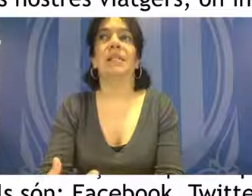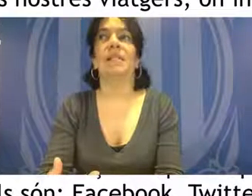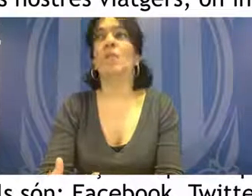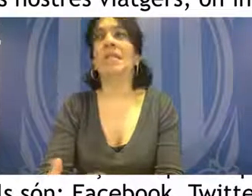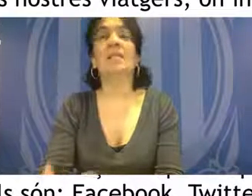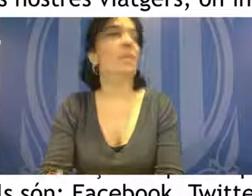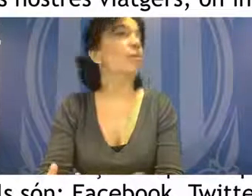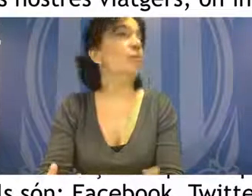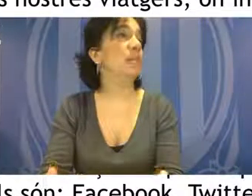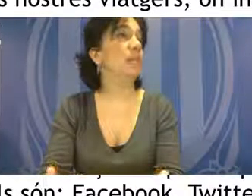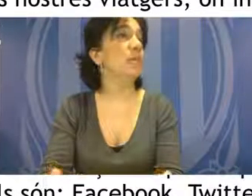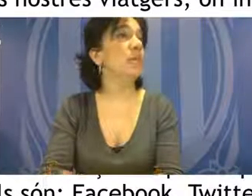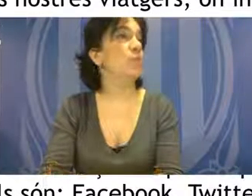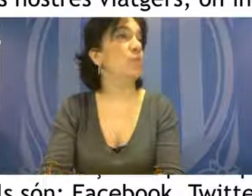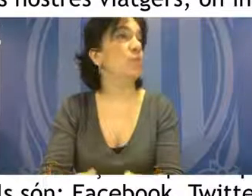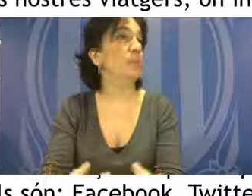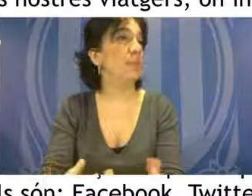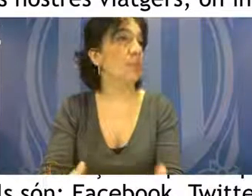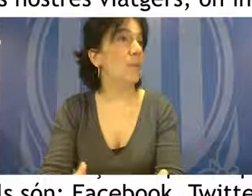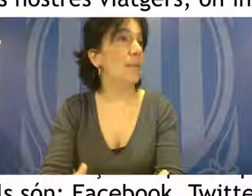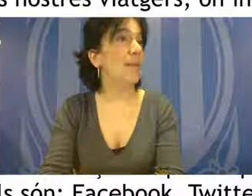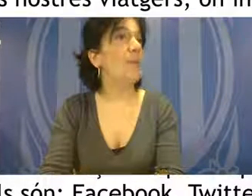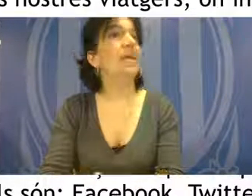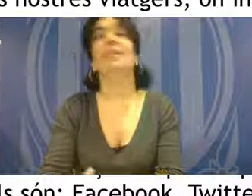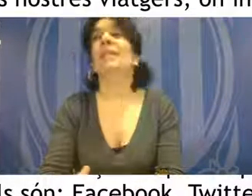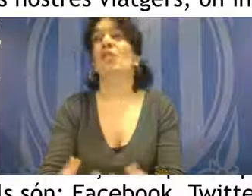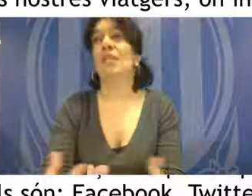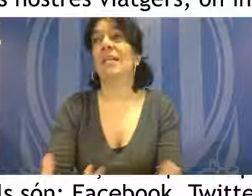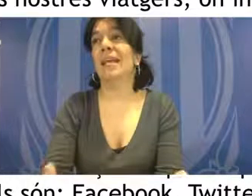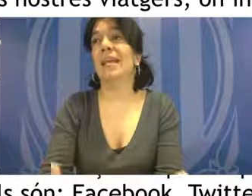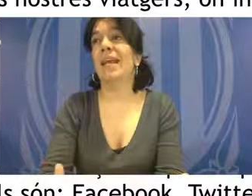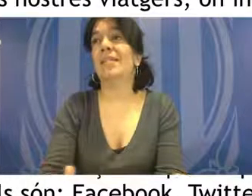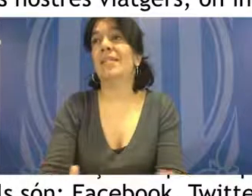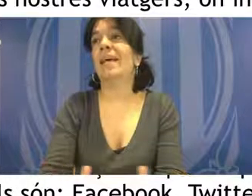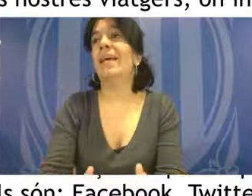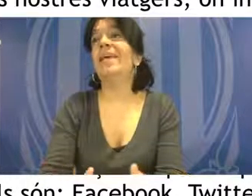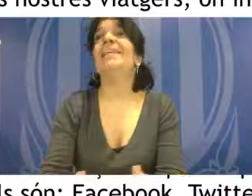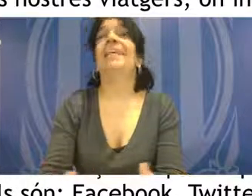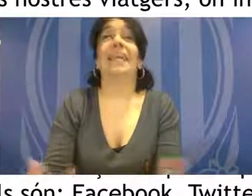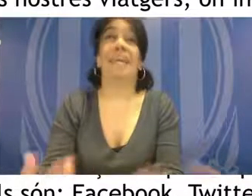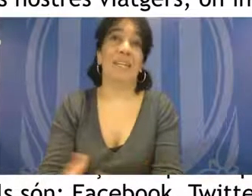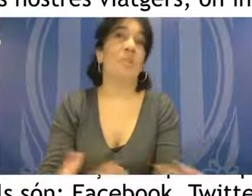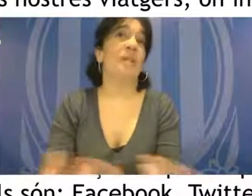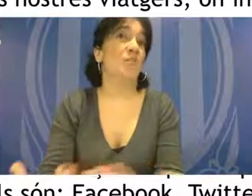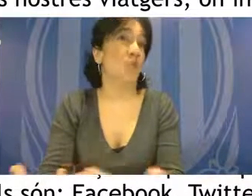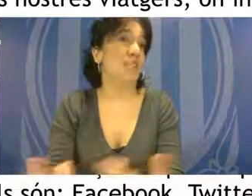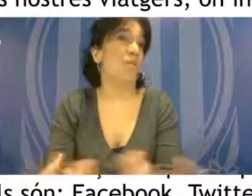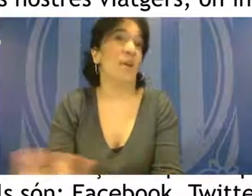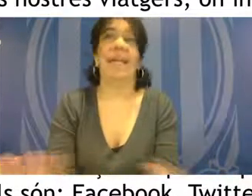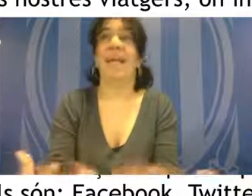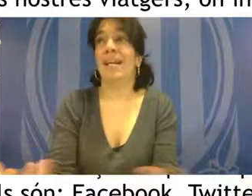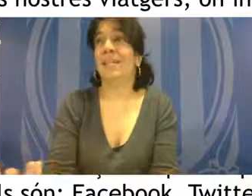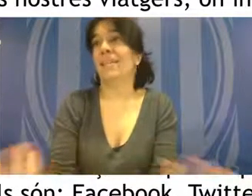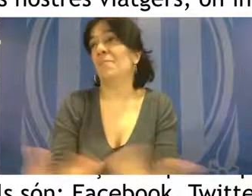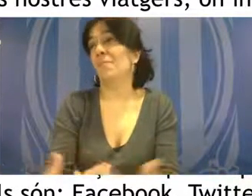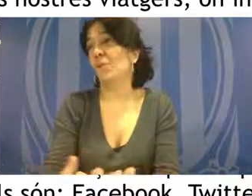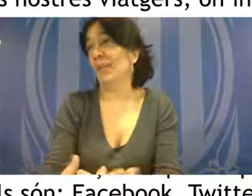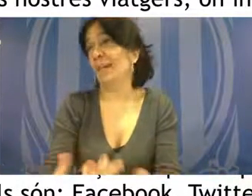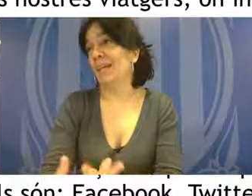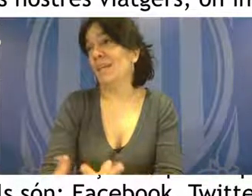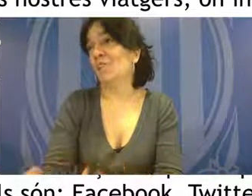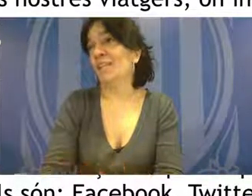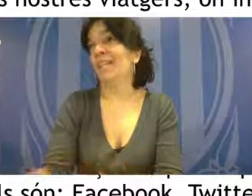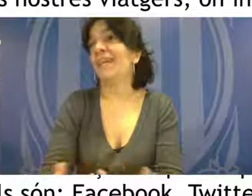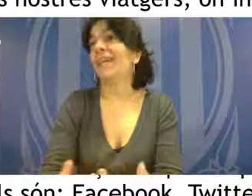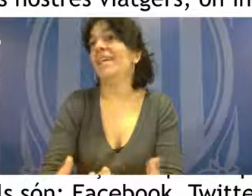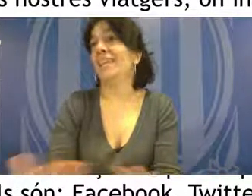El seu principal objectiu és ser un punt de trobada entre tots els catalans i aquelles persones no catalanes que han vingut aquí a